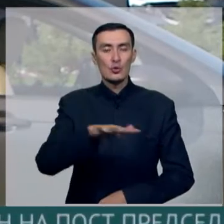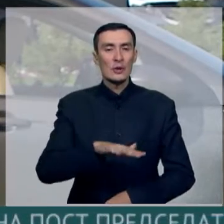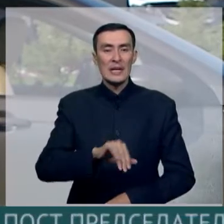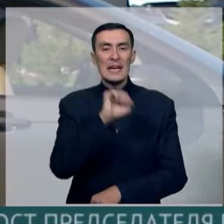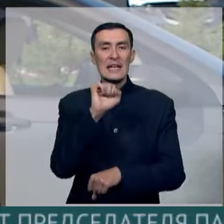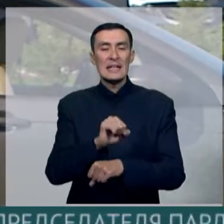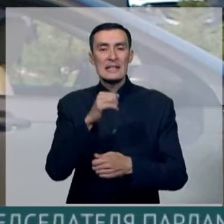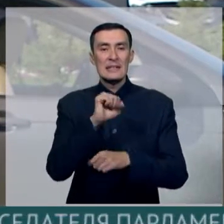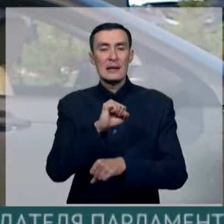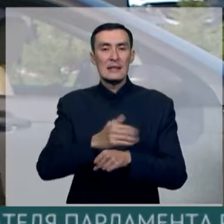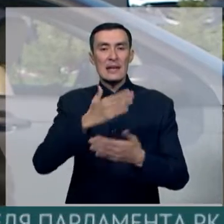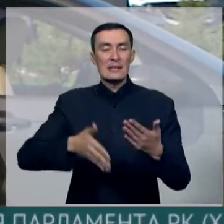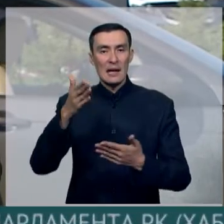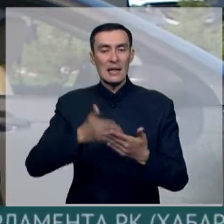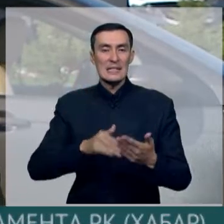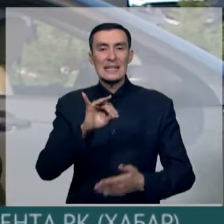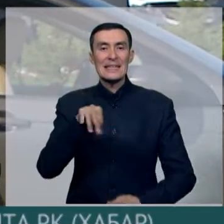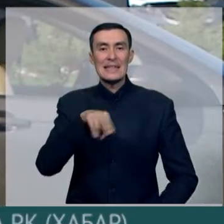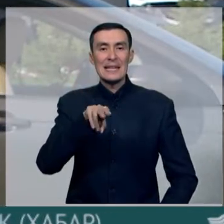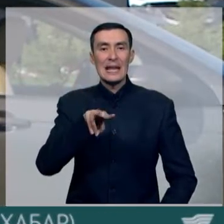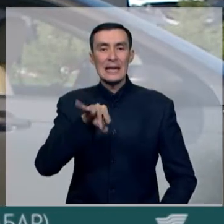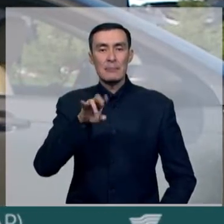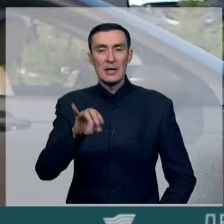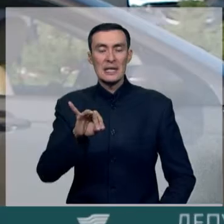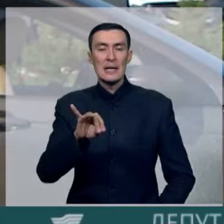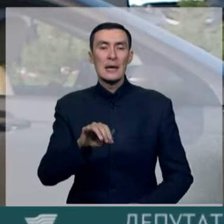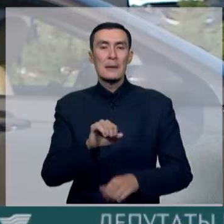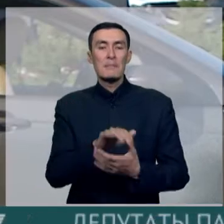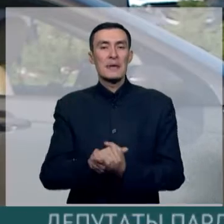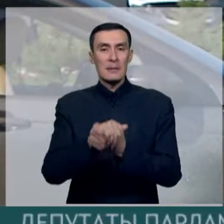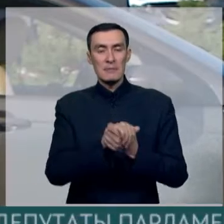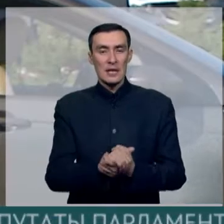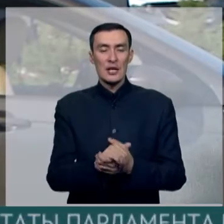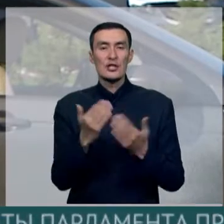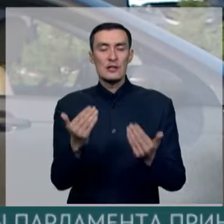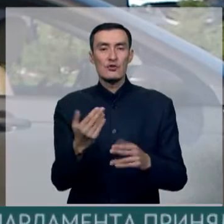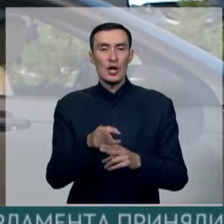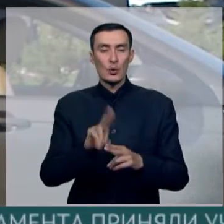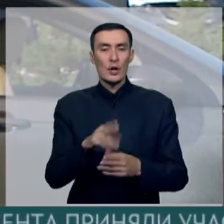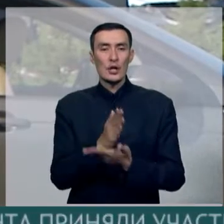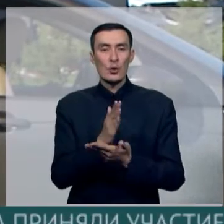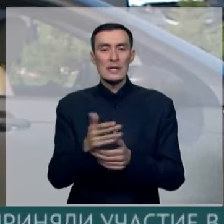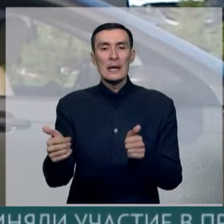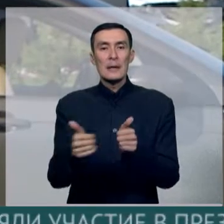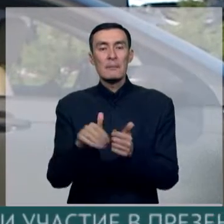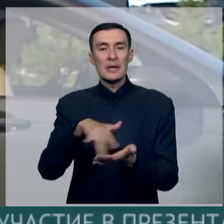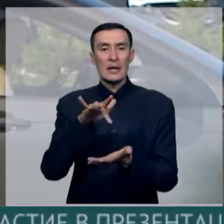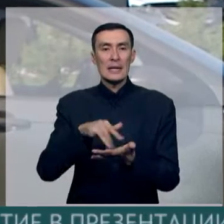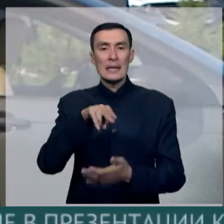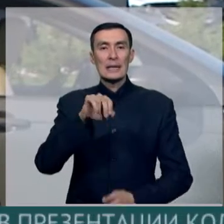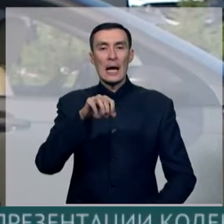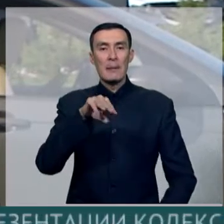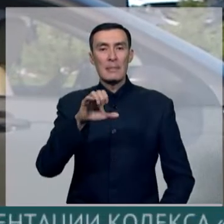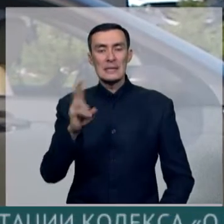деэскалации в Идлибе и закрепление перемирия уже в действующих, которые расположены в пригородах Дамаска